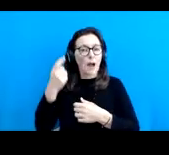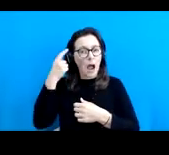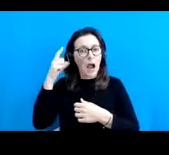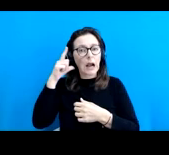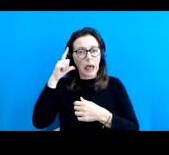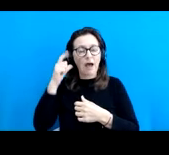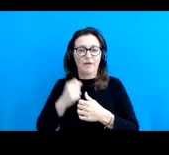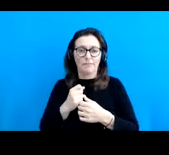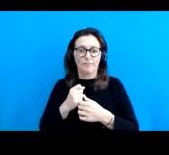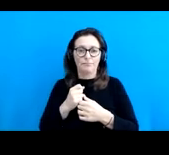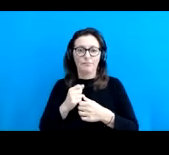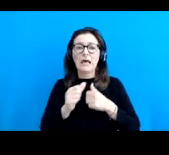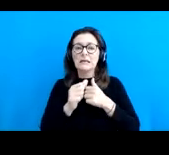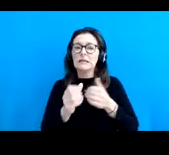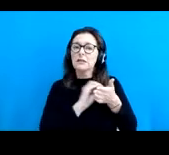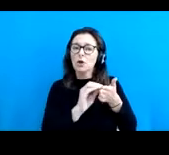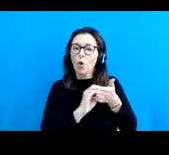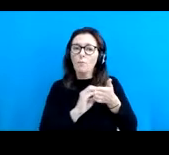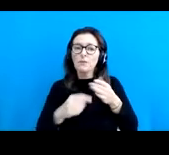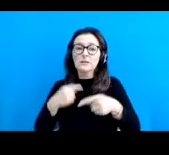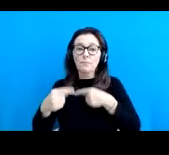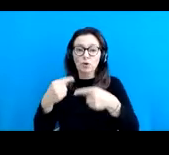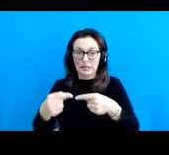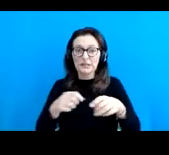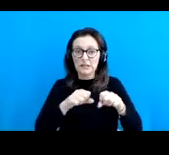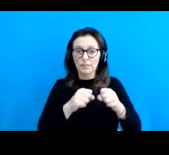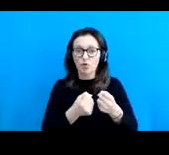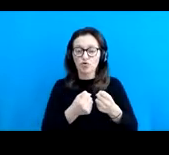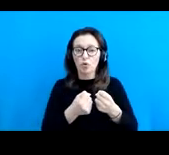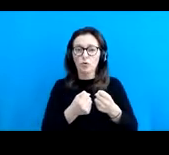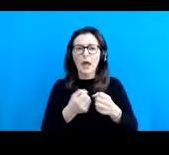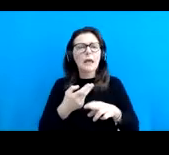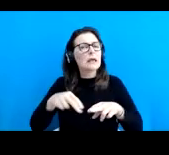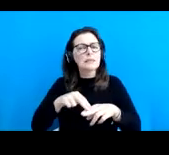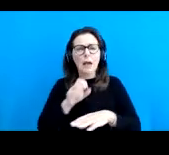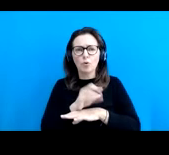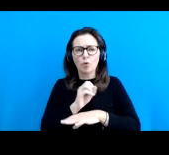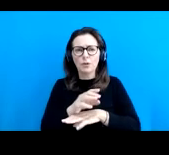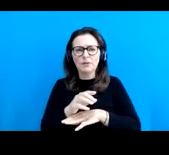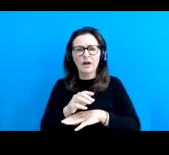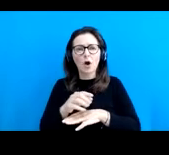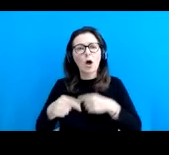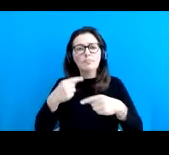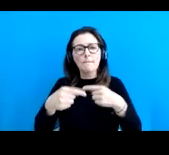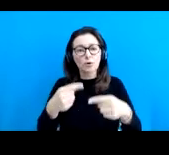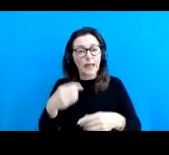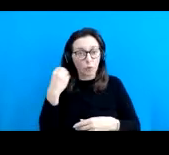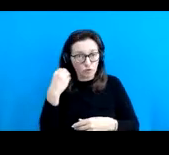Sledi opis tistih posledic teh poškodb, ki najbolj vplivajo na potek učenja in izobraževanja.